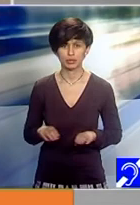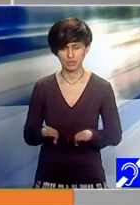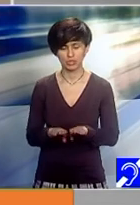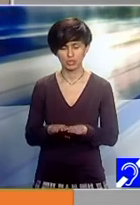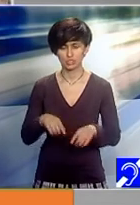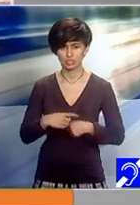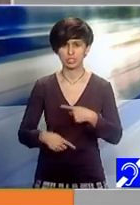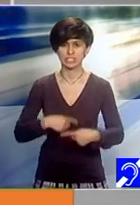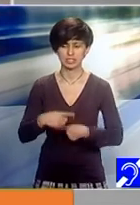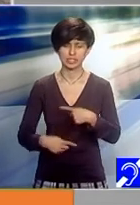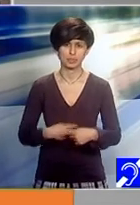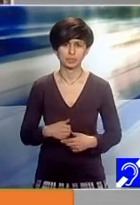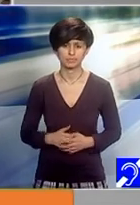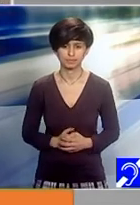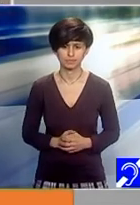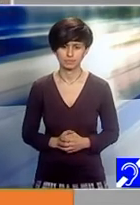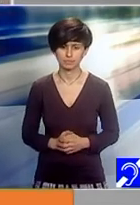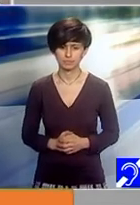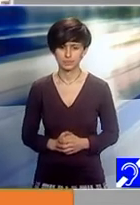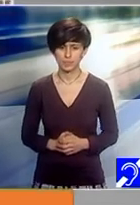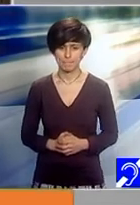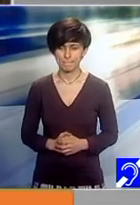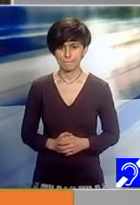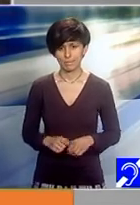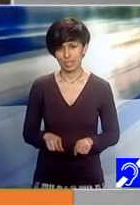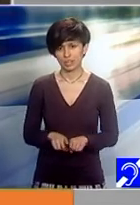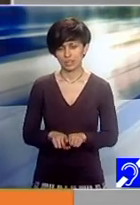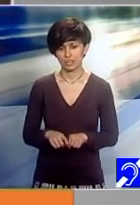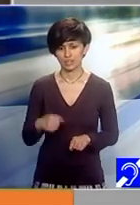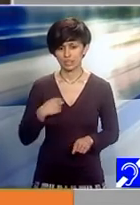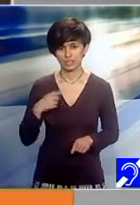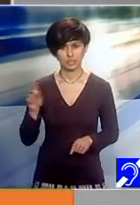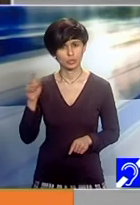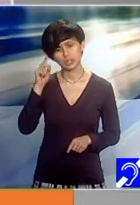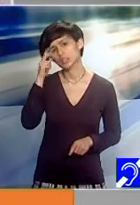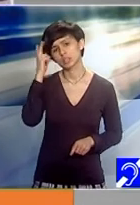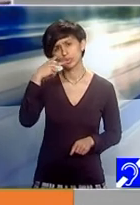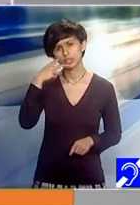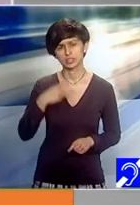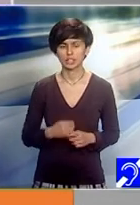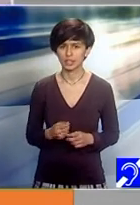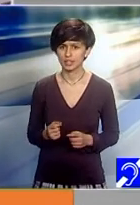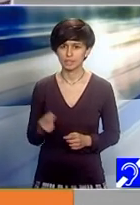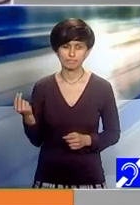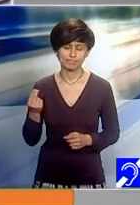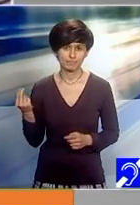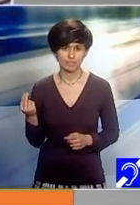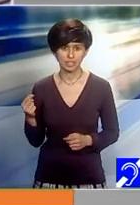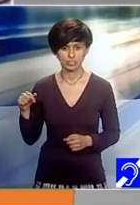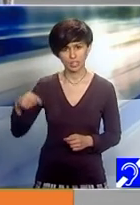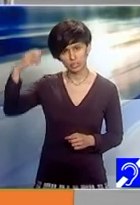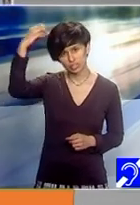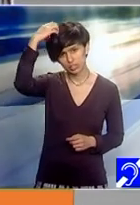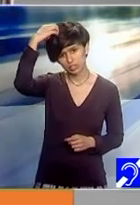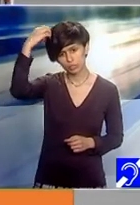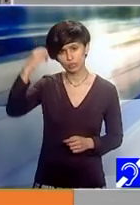sistem. De asemenea, ceea ce nu înțeleg eu, că acest guvern de tehnocrat, atât eu cât și colegii